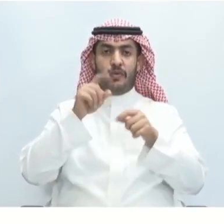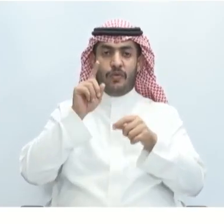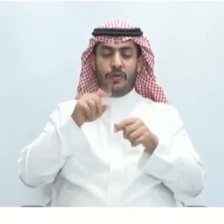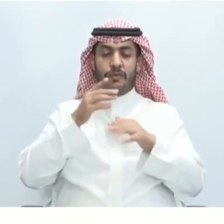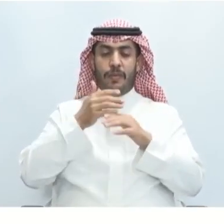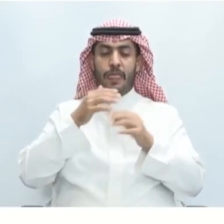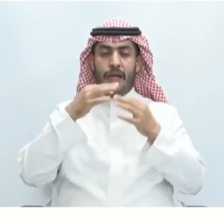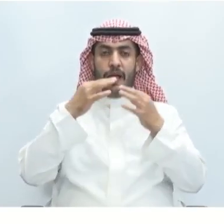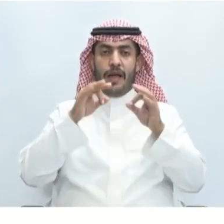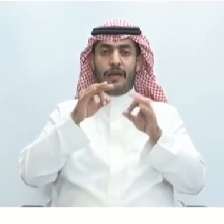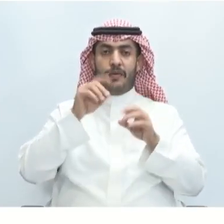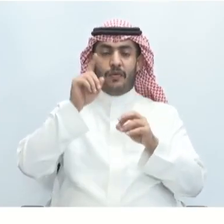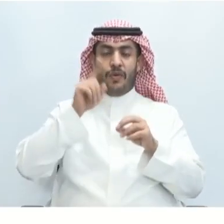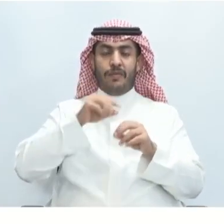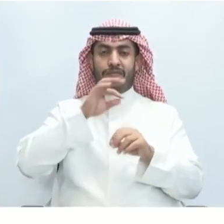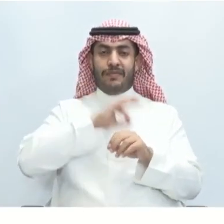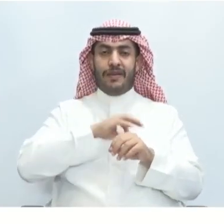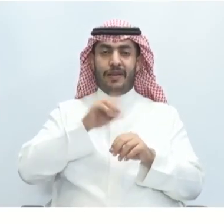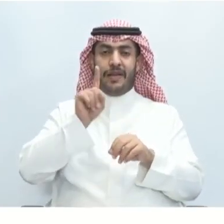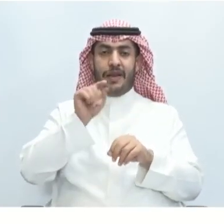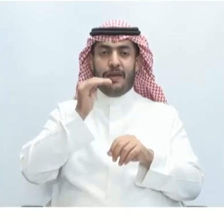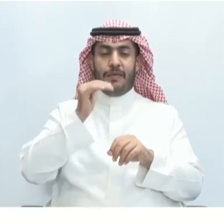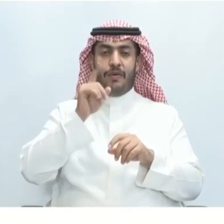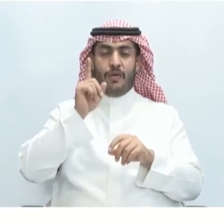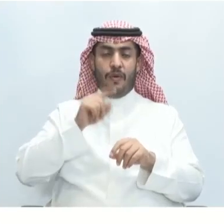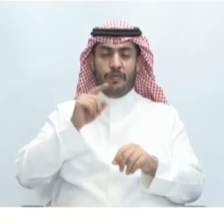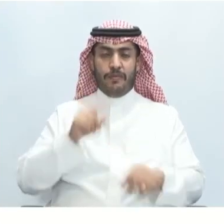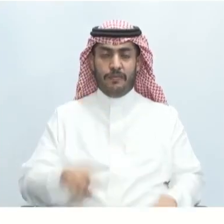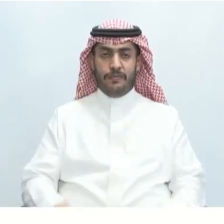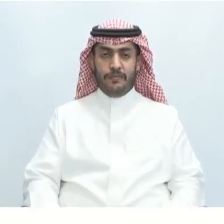لكي يظهر لدينا اجمالي الربح اليومي